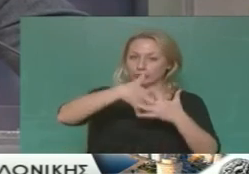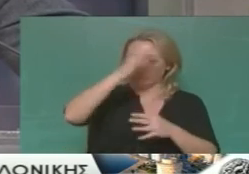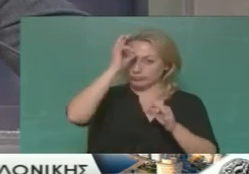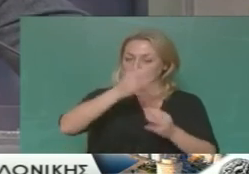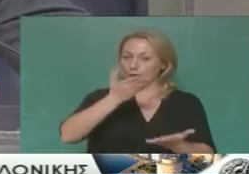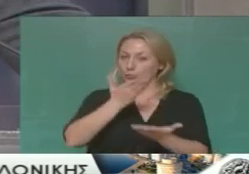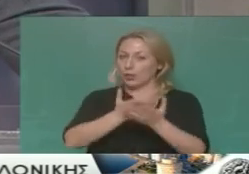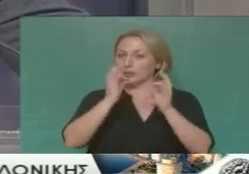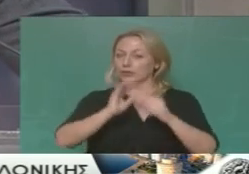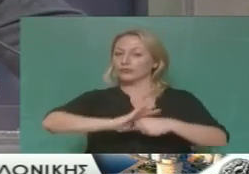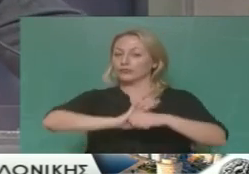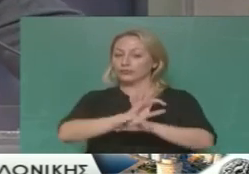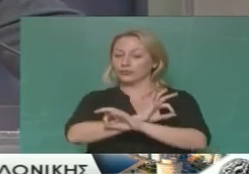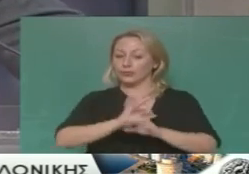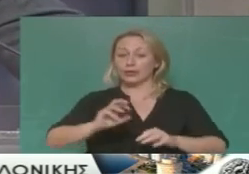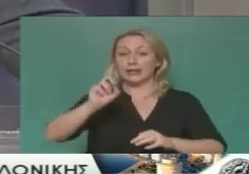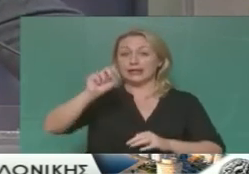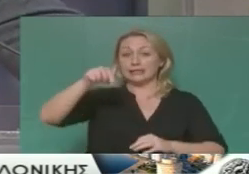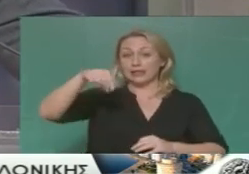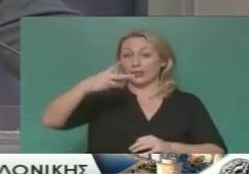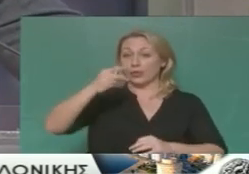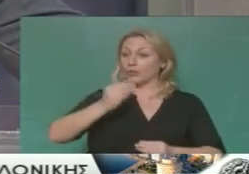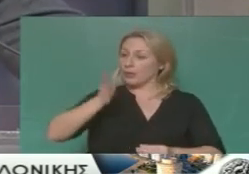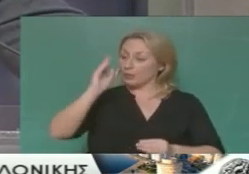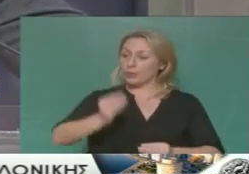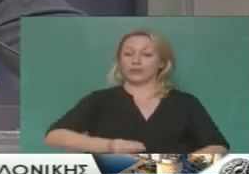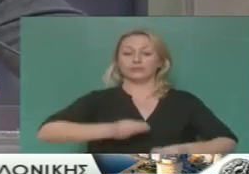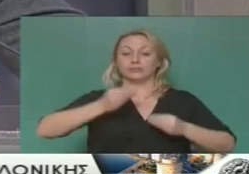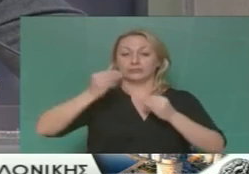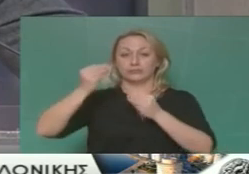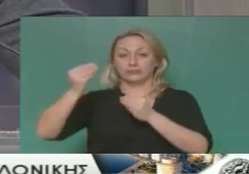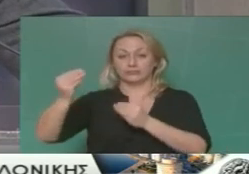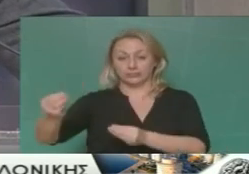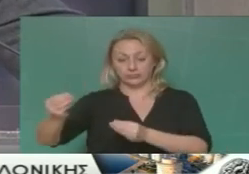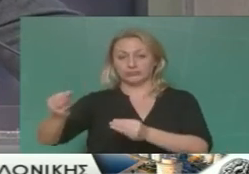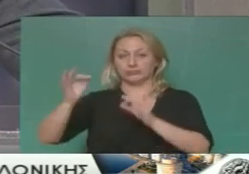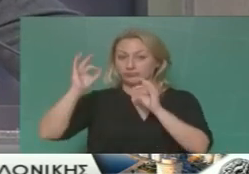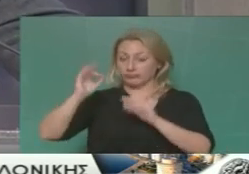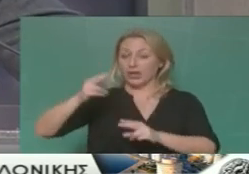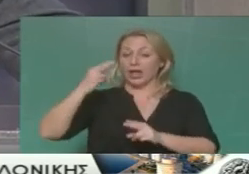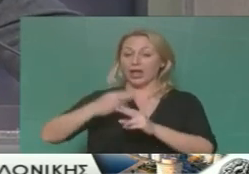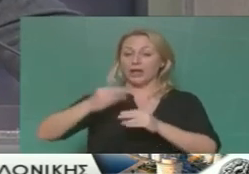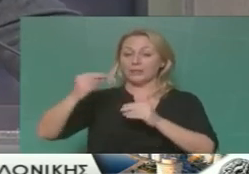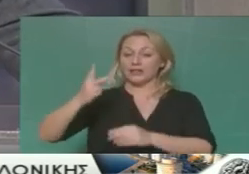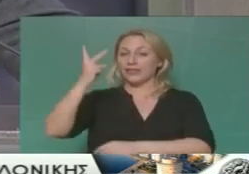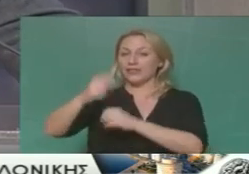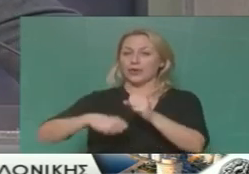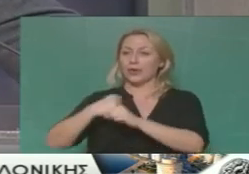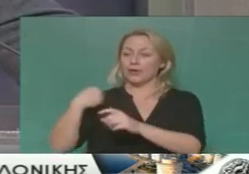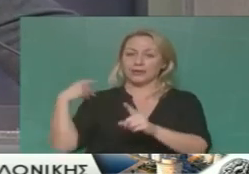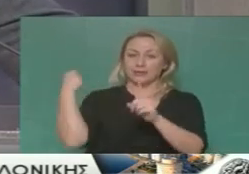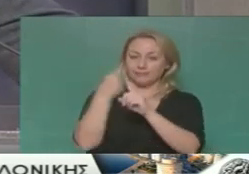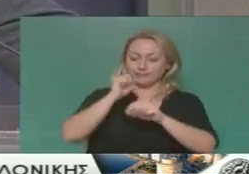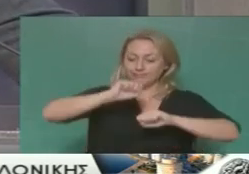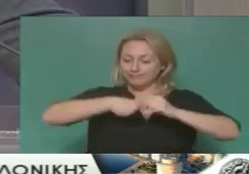την οποία, κύριε Σταθόπουλε, μπορούμε να την καταθέσουμε επισήμως. Εδώ δύο χρόνια δουλεύουμε